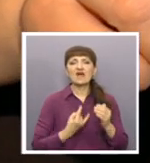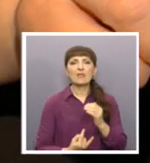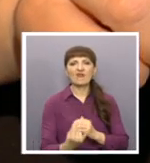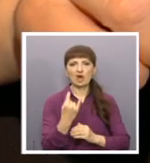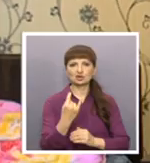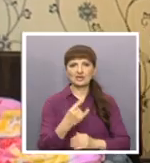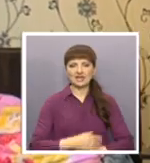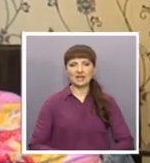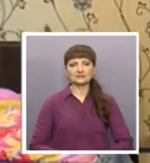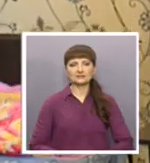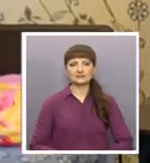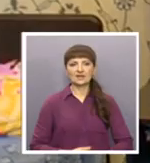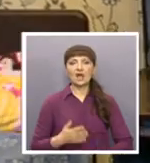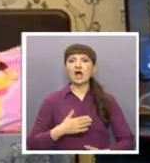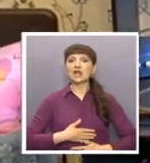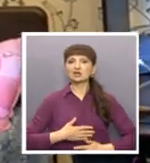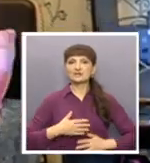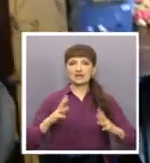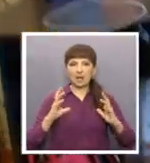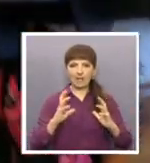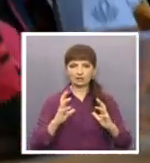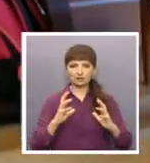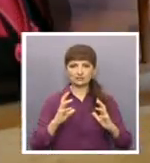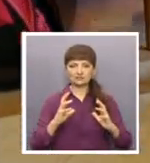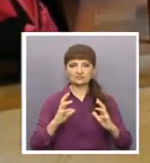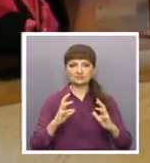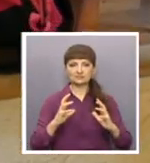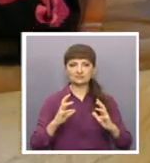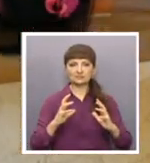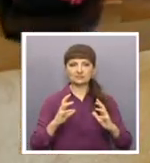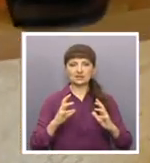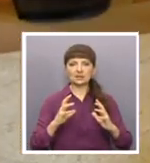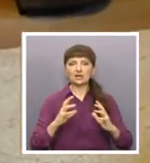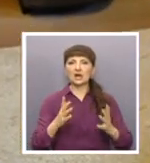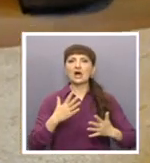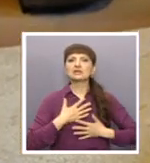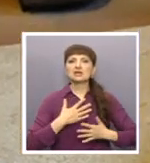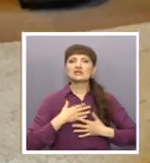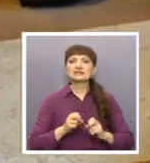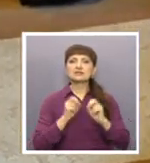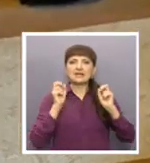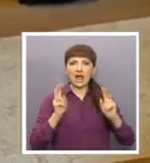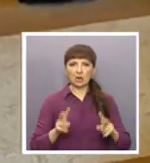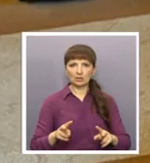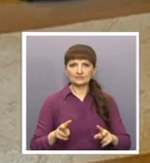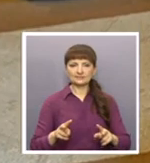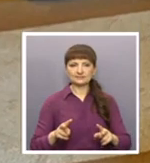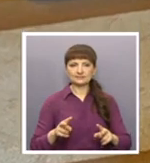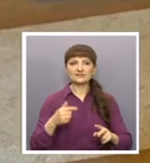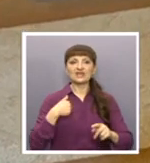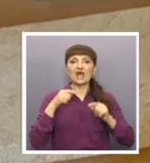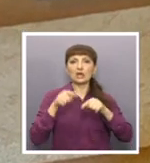Марии. Ложимся на живот, на мяч. Она дышит определенным образом, и я